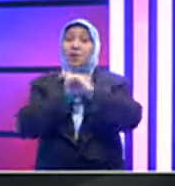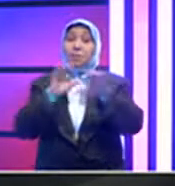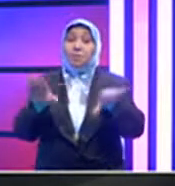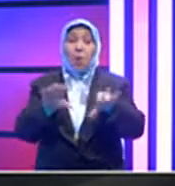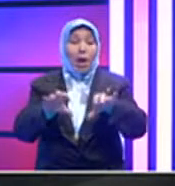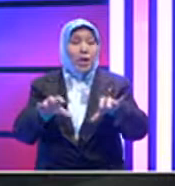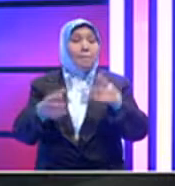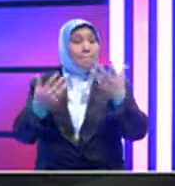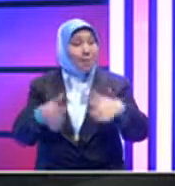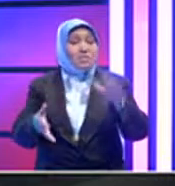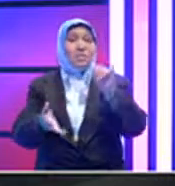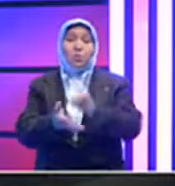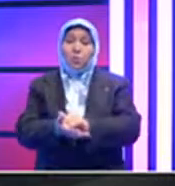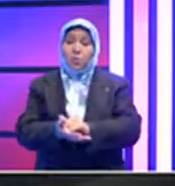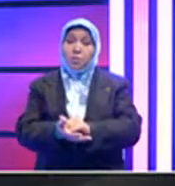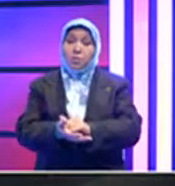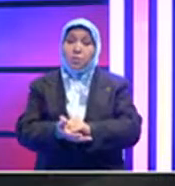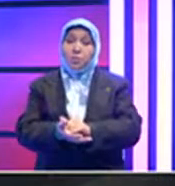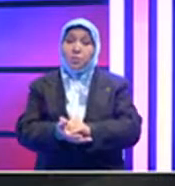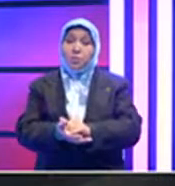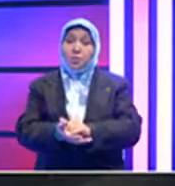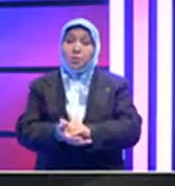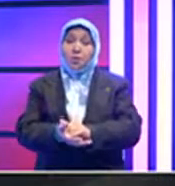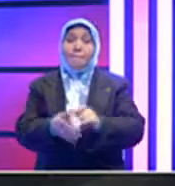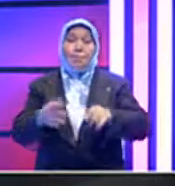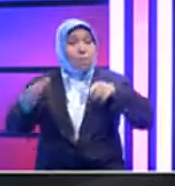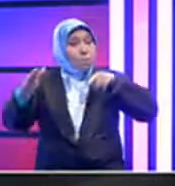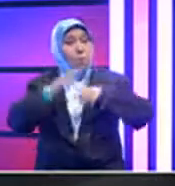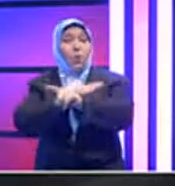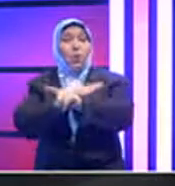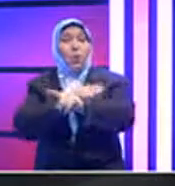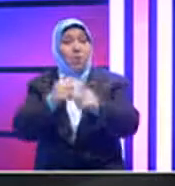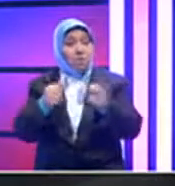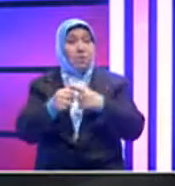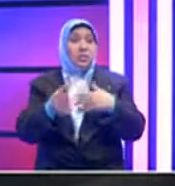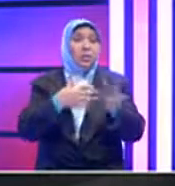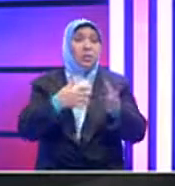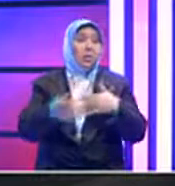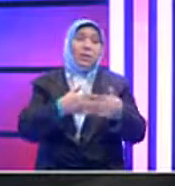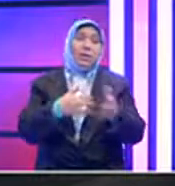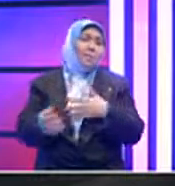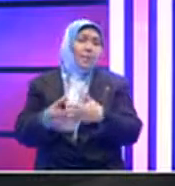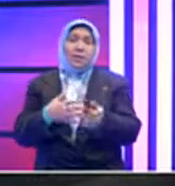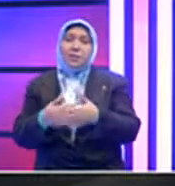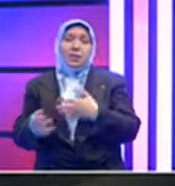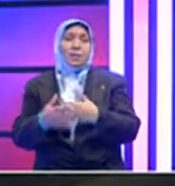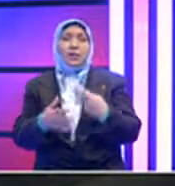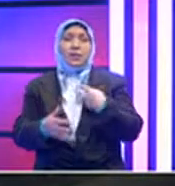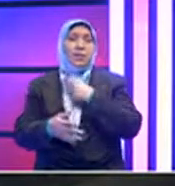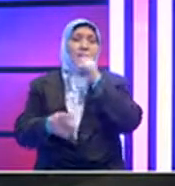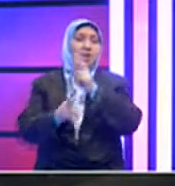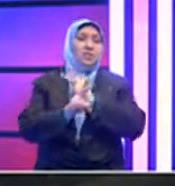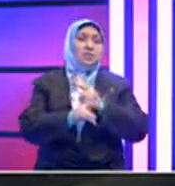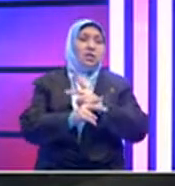yuzhou Agna aku Masya Allah dia pergi bunuh hula-hula tetapi lahan gitu ini tak dijaga